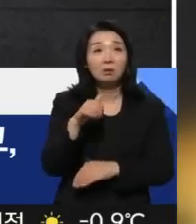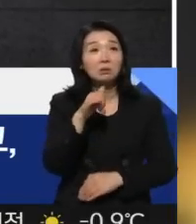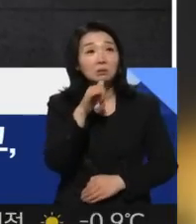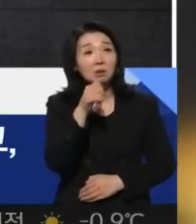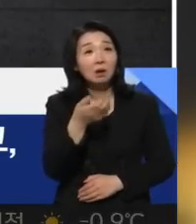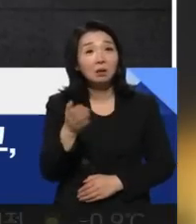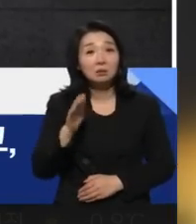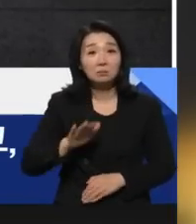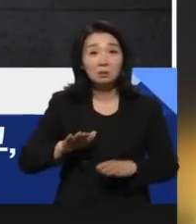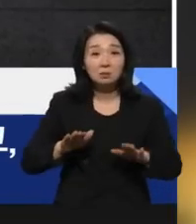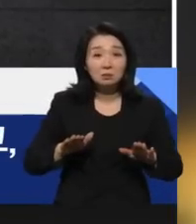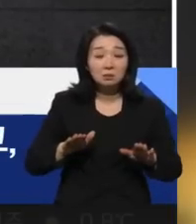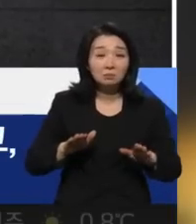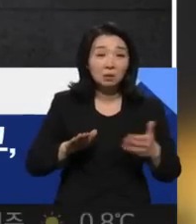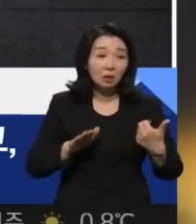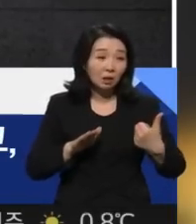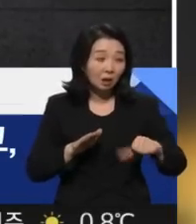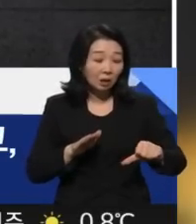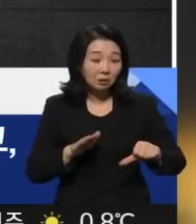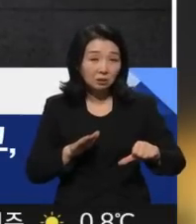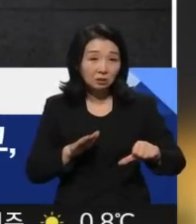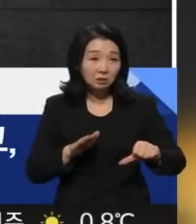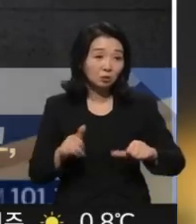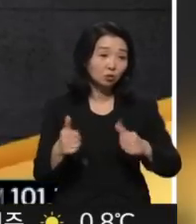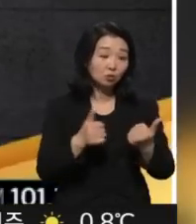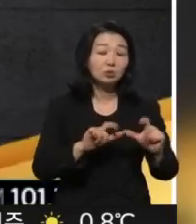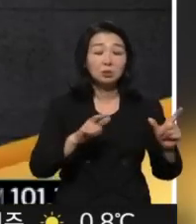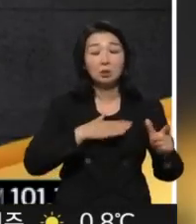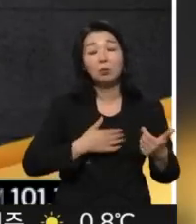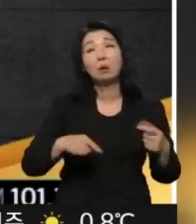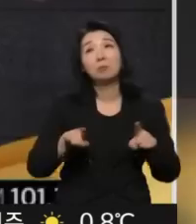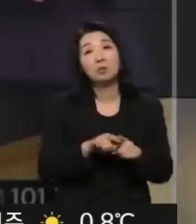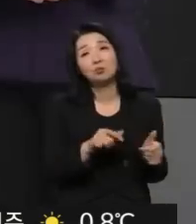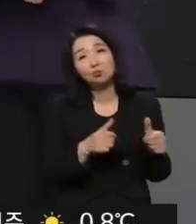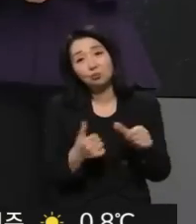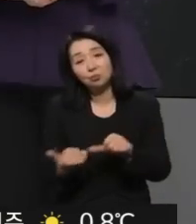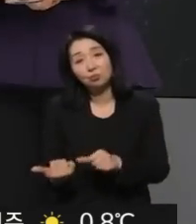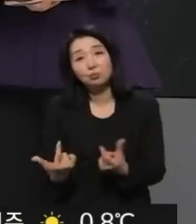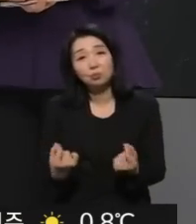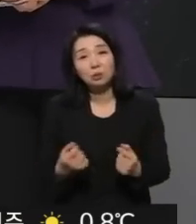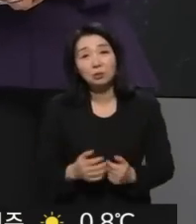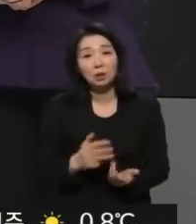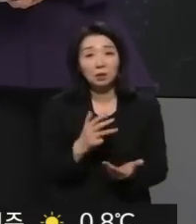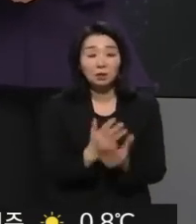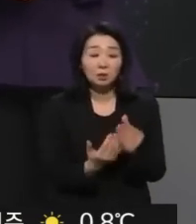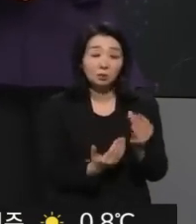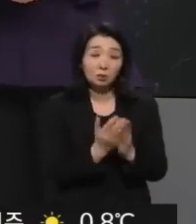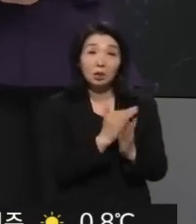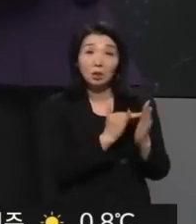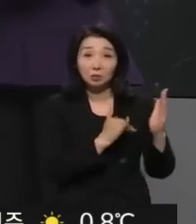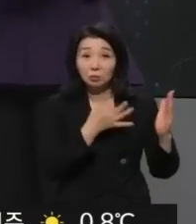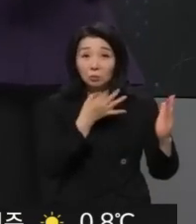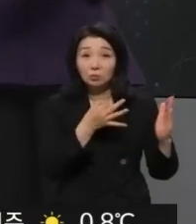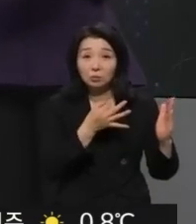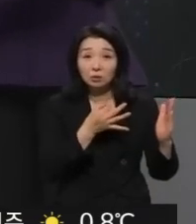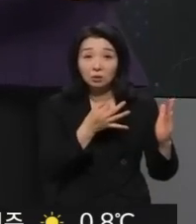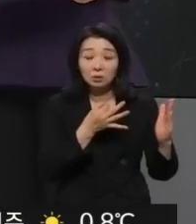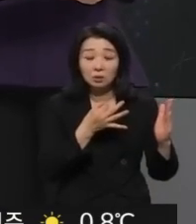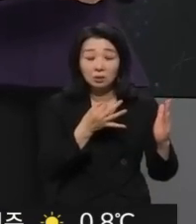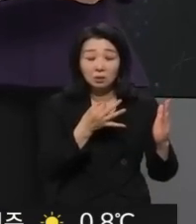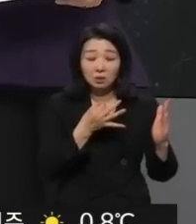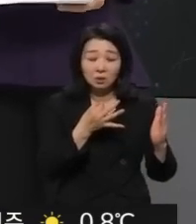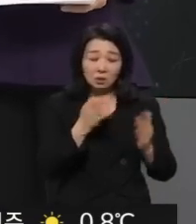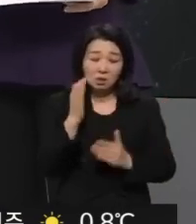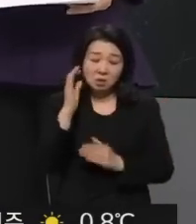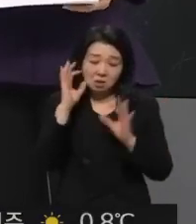있지만 사실은 민석이가 떠난 날 저도 죽었어요. 네, 이태원 참사 유가족들의 목소리 들을 때마다